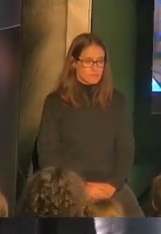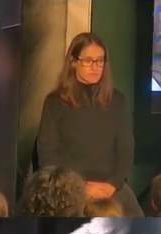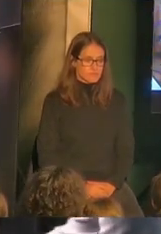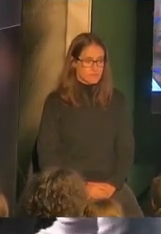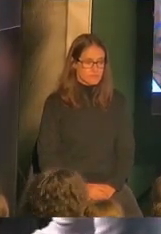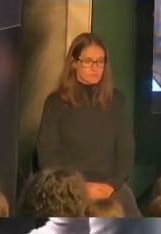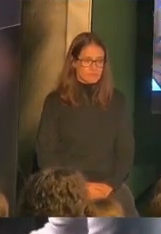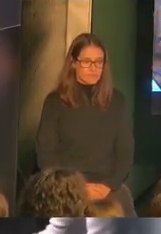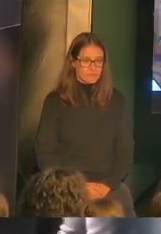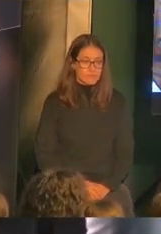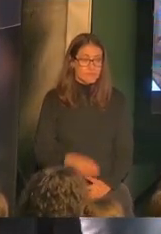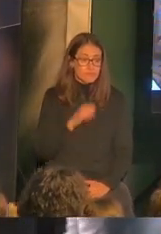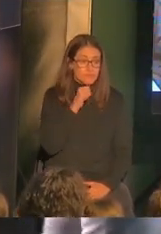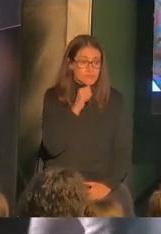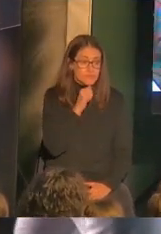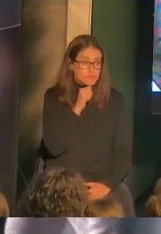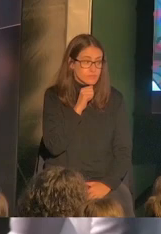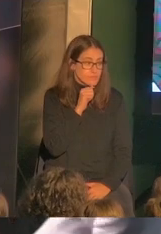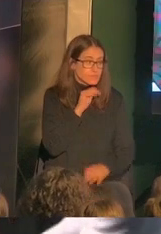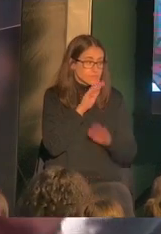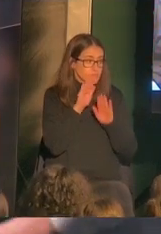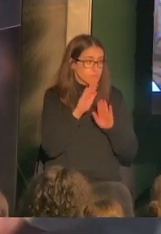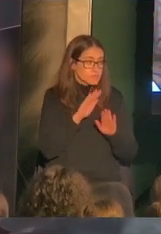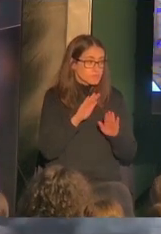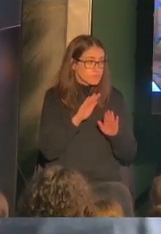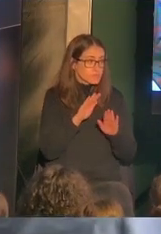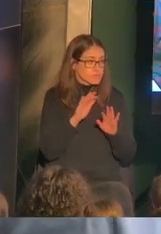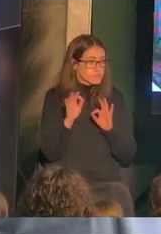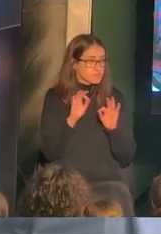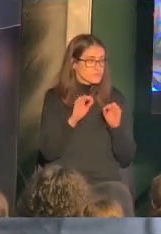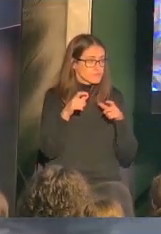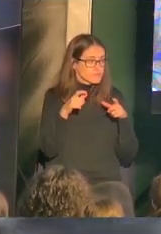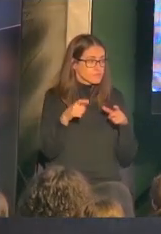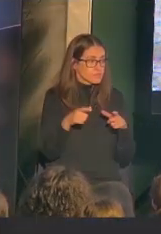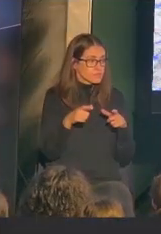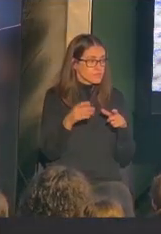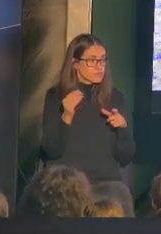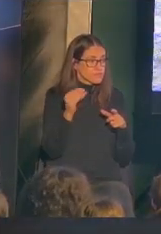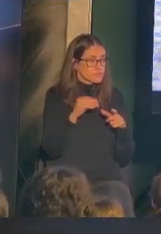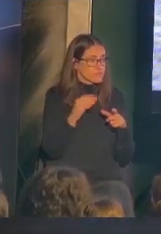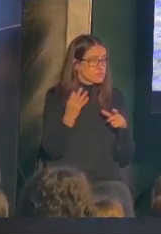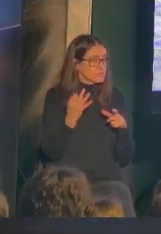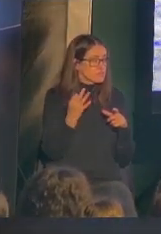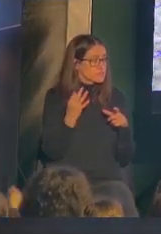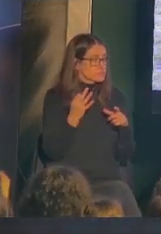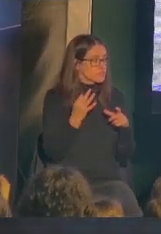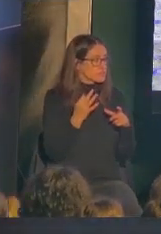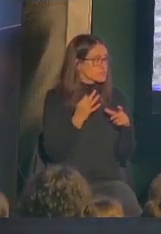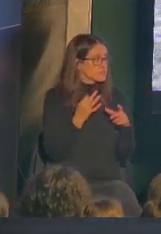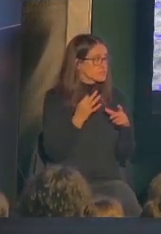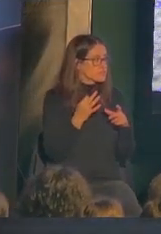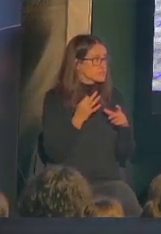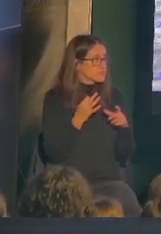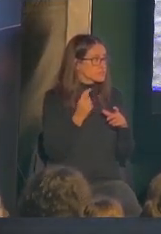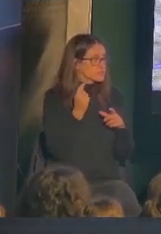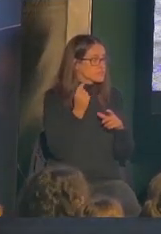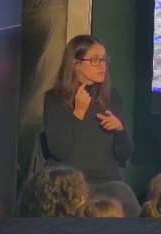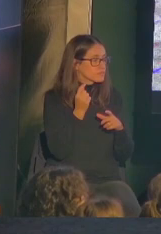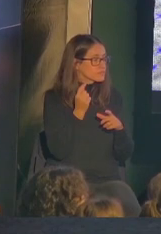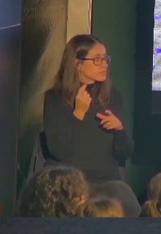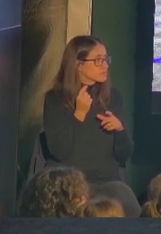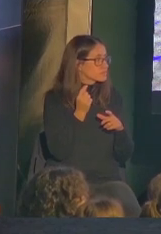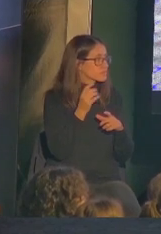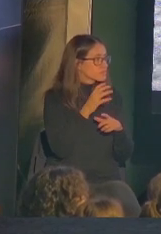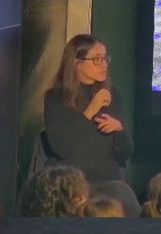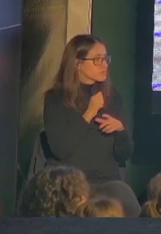I acabarem el postre amb... És que com estàvem elaborant aquí